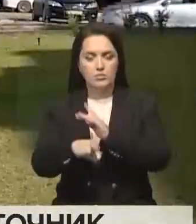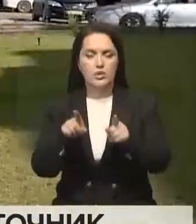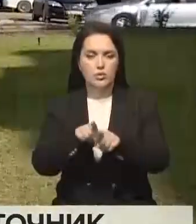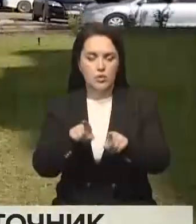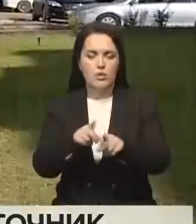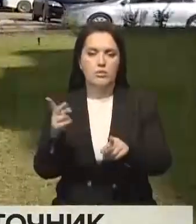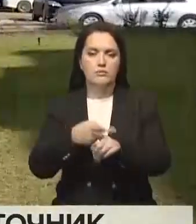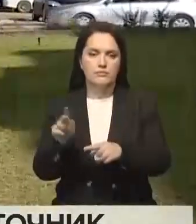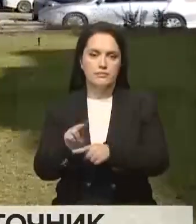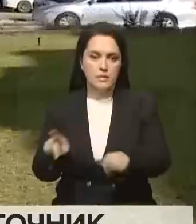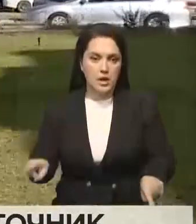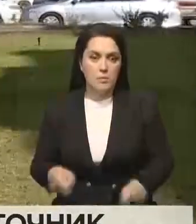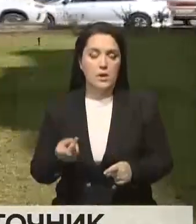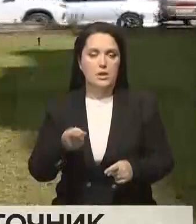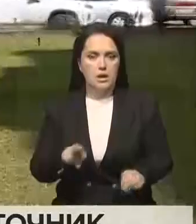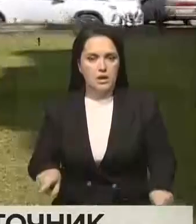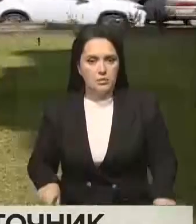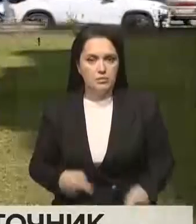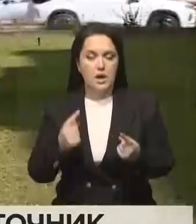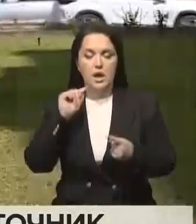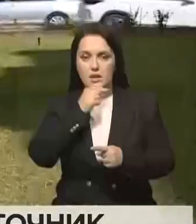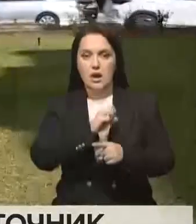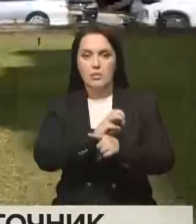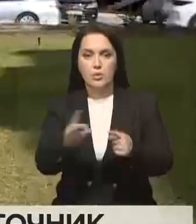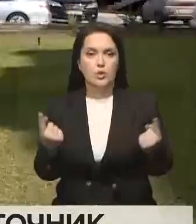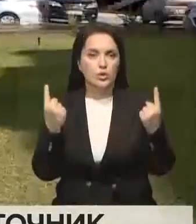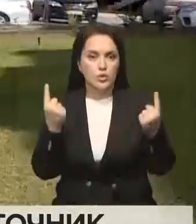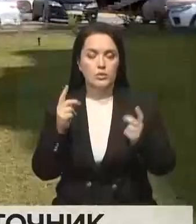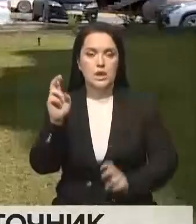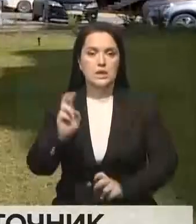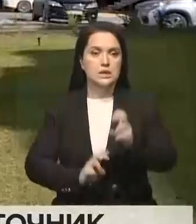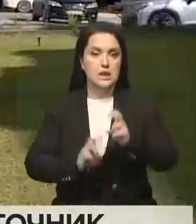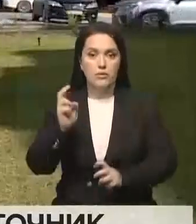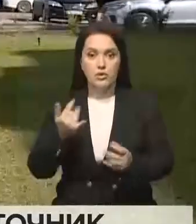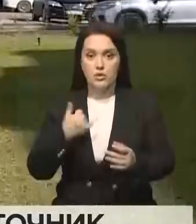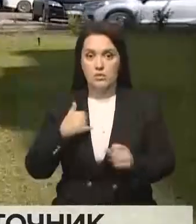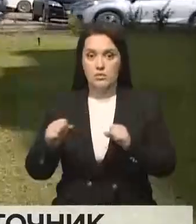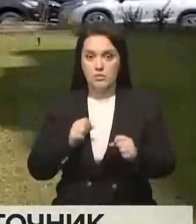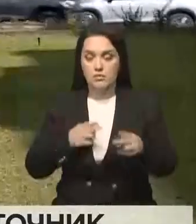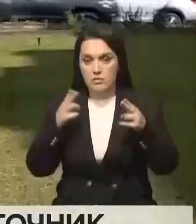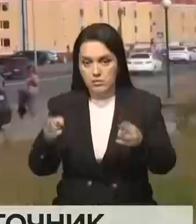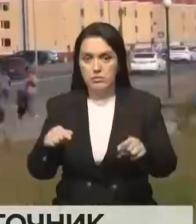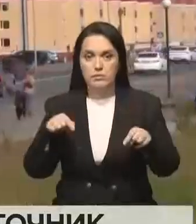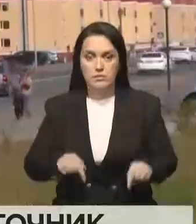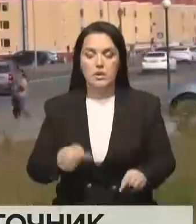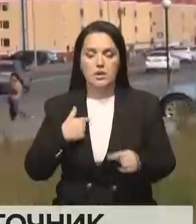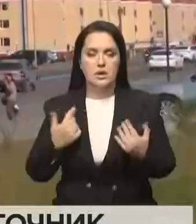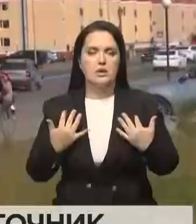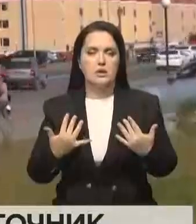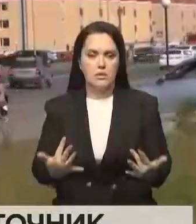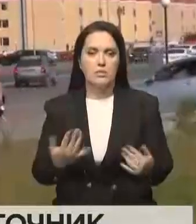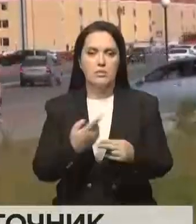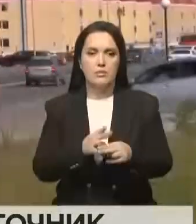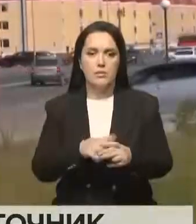развития экономики, для ее обеспечения, вот для таких крупных промышленных предприятий, которые мы посетили, нам необходимо